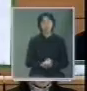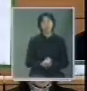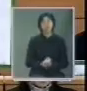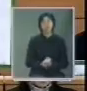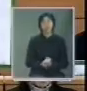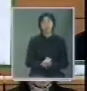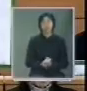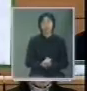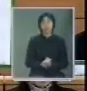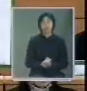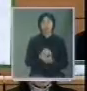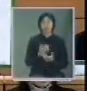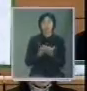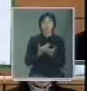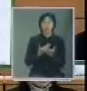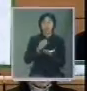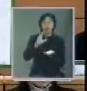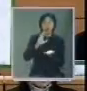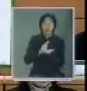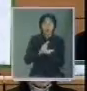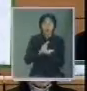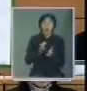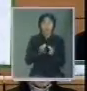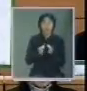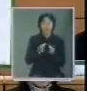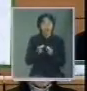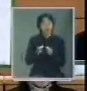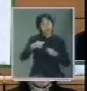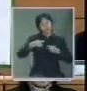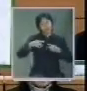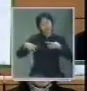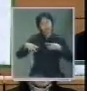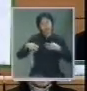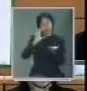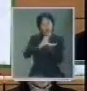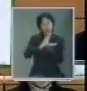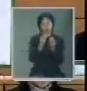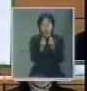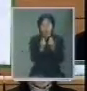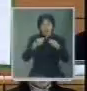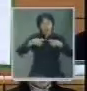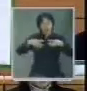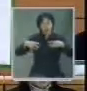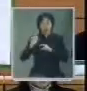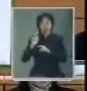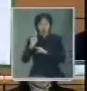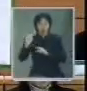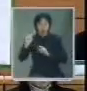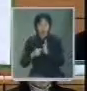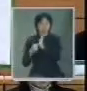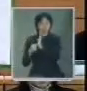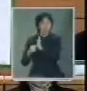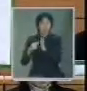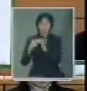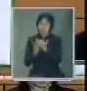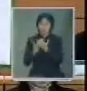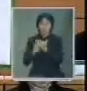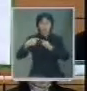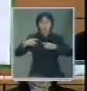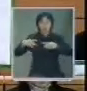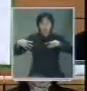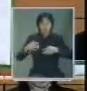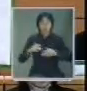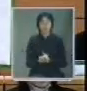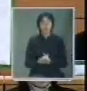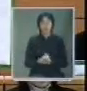พอมางบชี้แจงค่าเคลื่อนไม่ตรงกับกกต.ผมก็บอกว่า